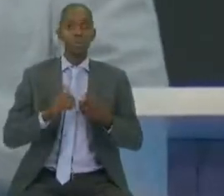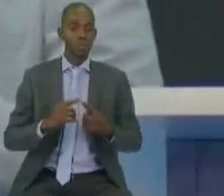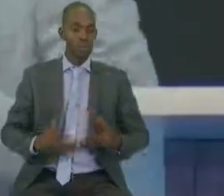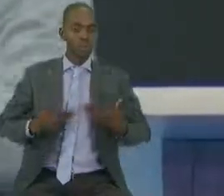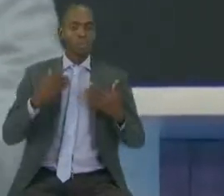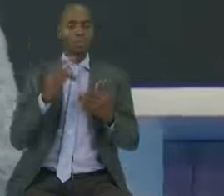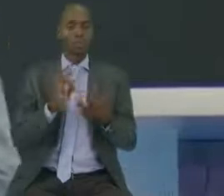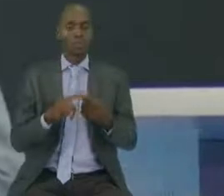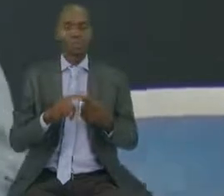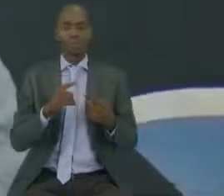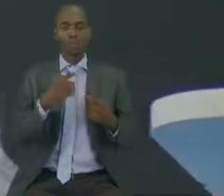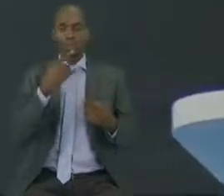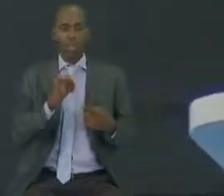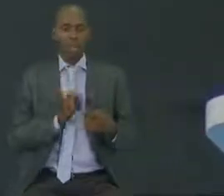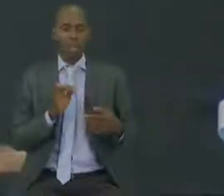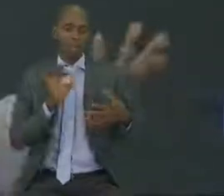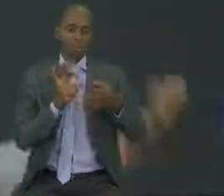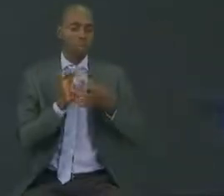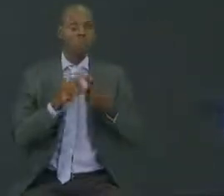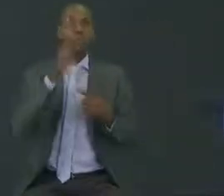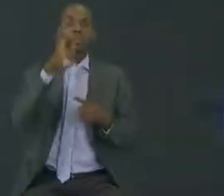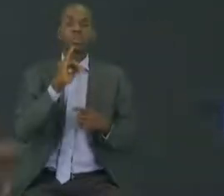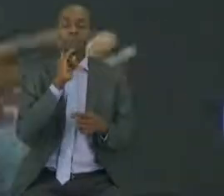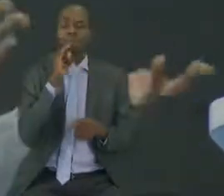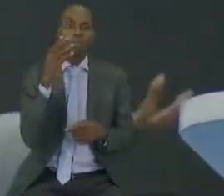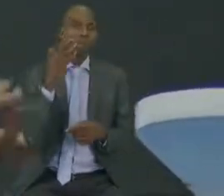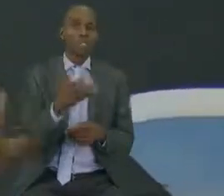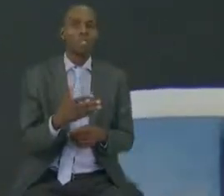vivre, sachant qu'on appartient à Dieu, n'est plus là. Et